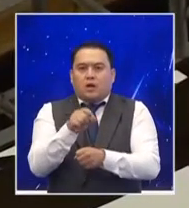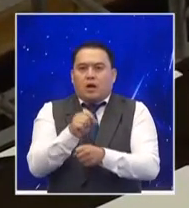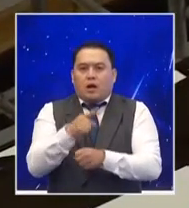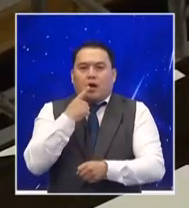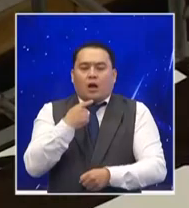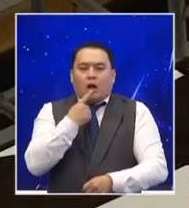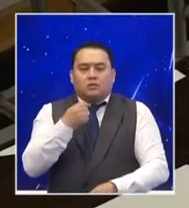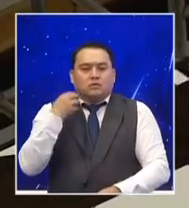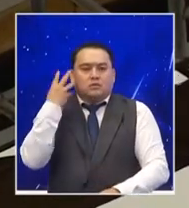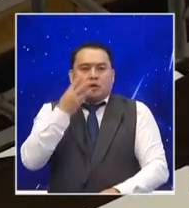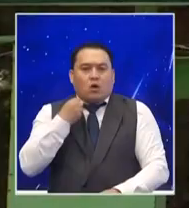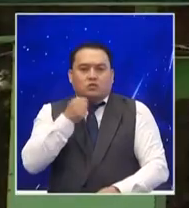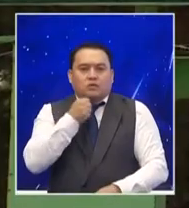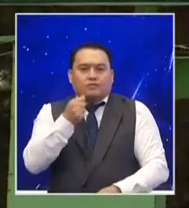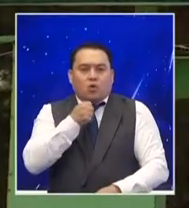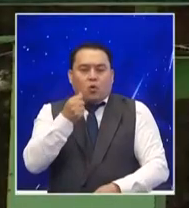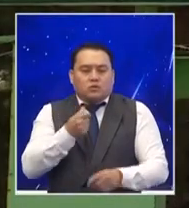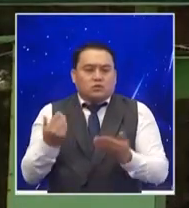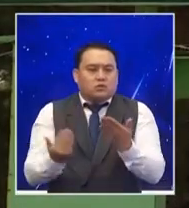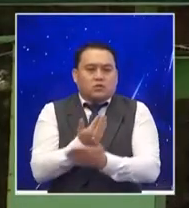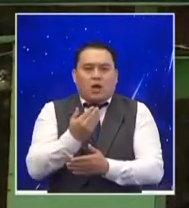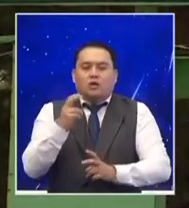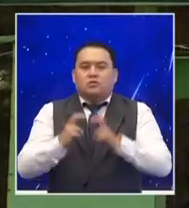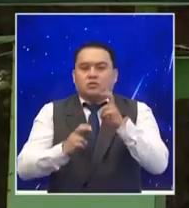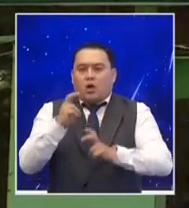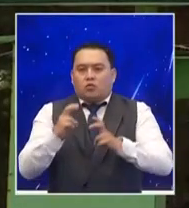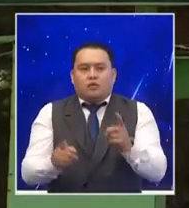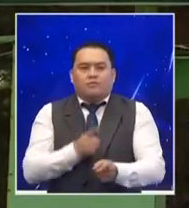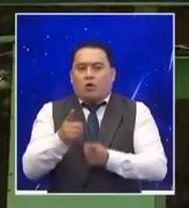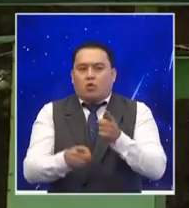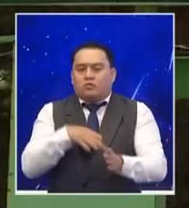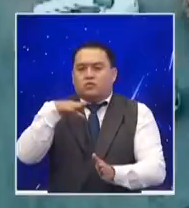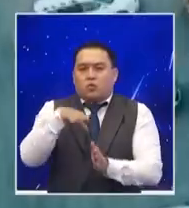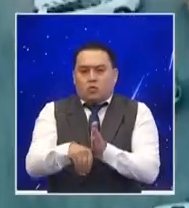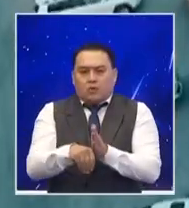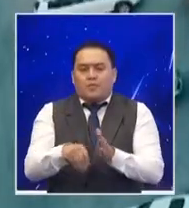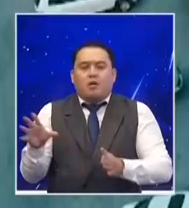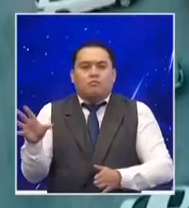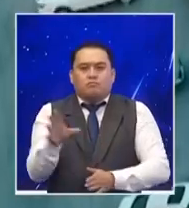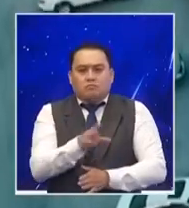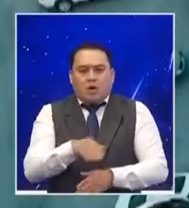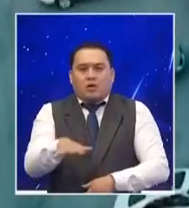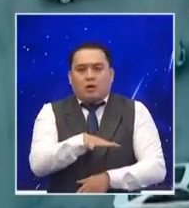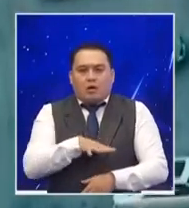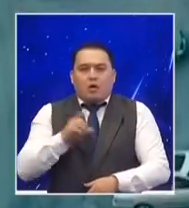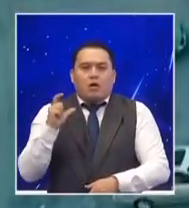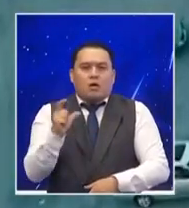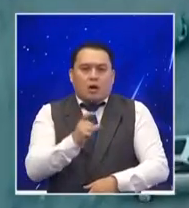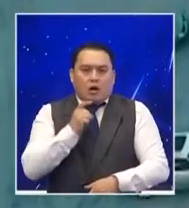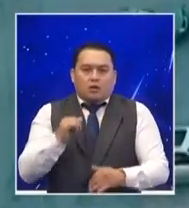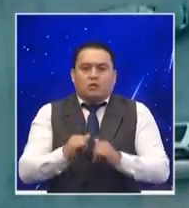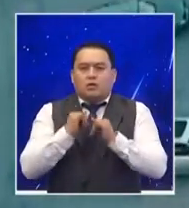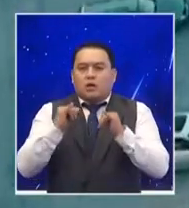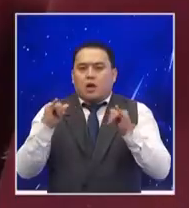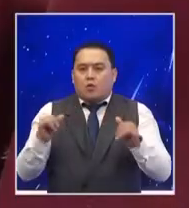қызылшасын өсіру қайта жаңғырып, тоқтап тұрған Ақсу, Көксу қант зауыттары іске қосылды. Бұның бәрі аймақтың әлеуметтік экономикалық